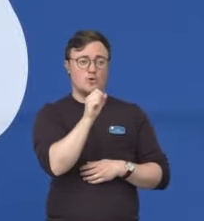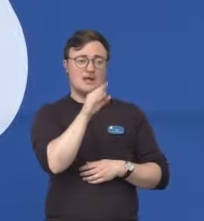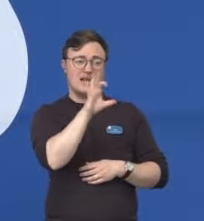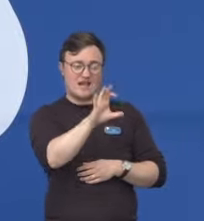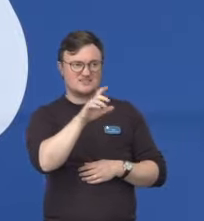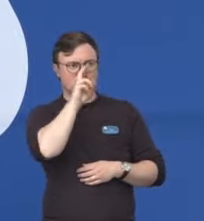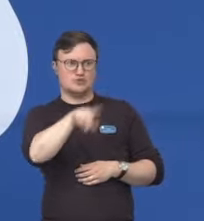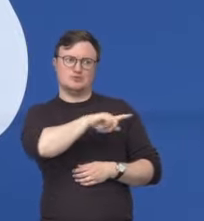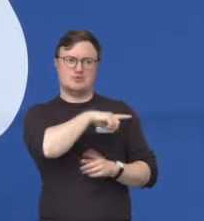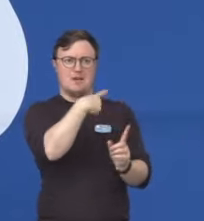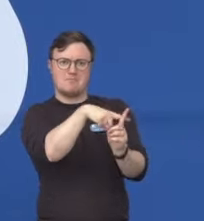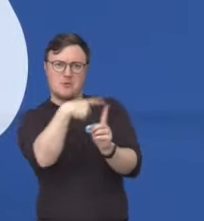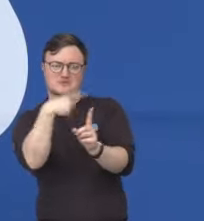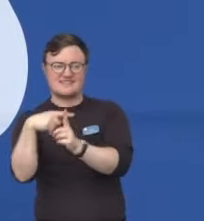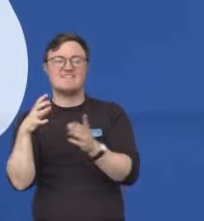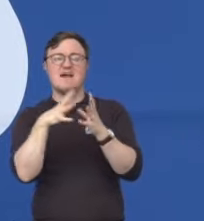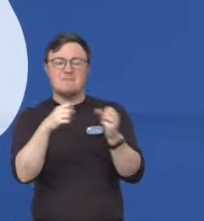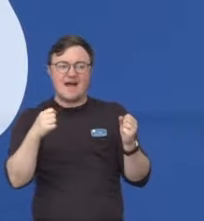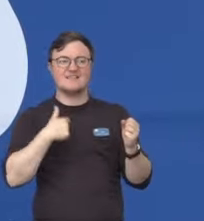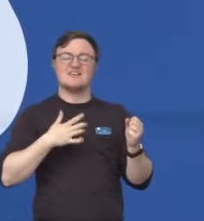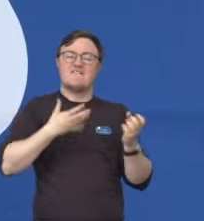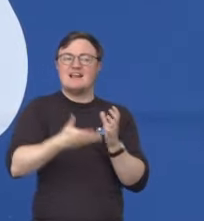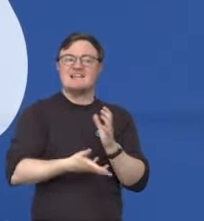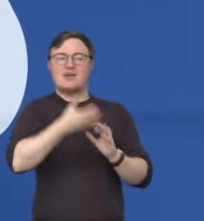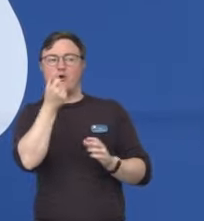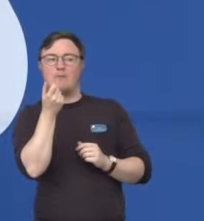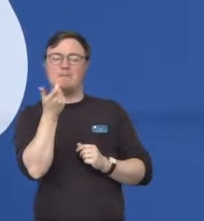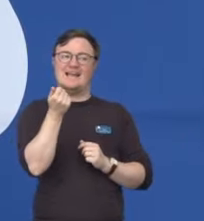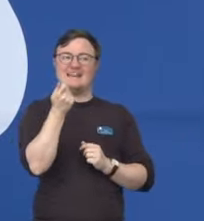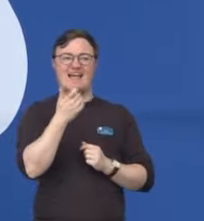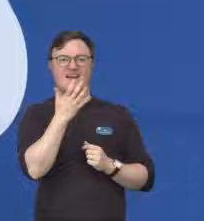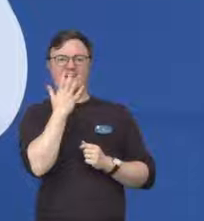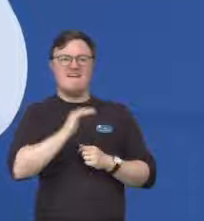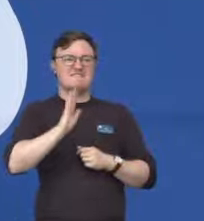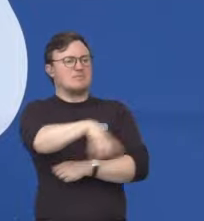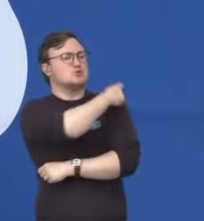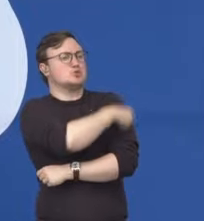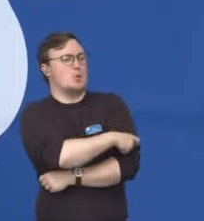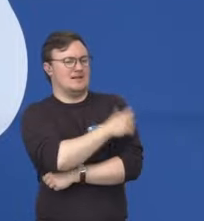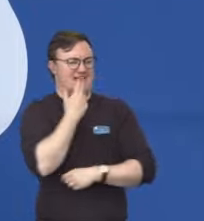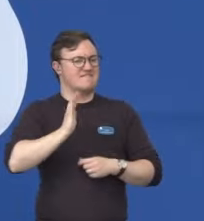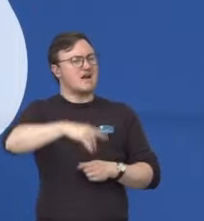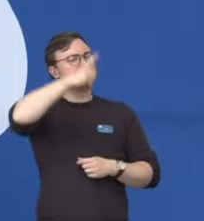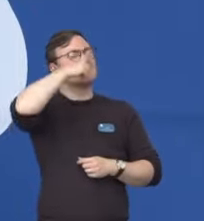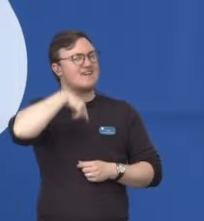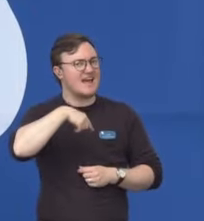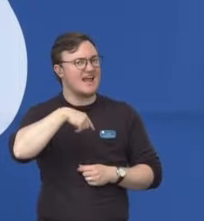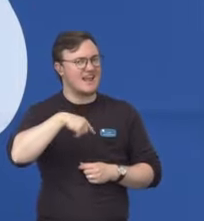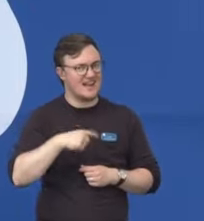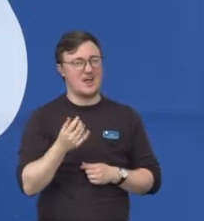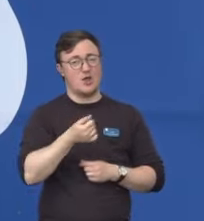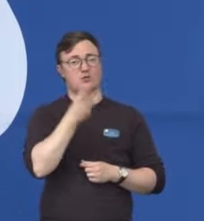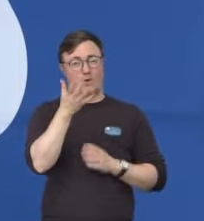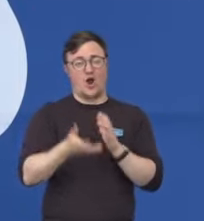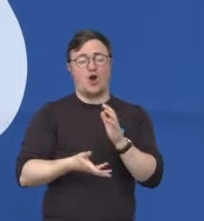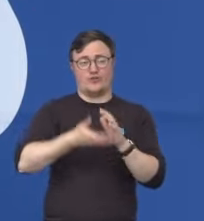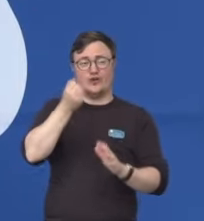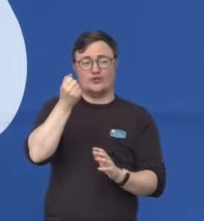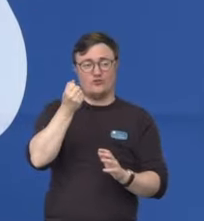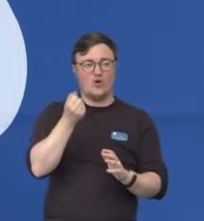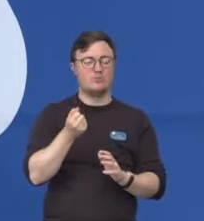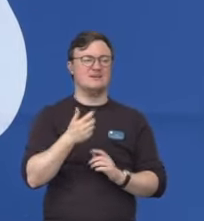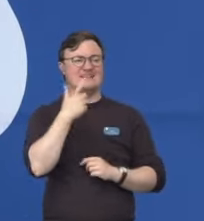optimist, men tycker vi ändå ska lägga lite tid åt att faktiskt rikta skuld. Det är nyttigt ibland. Så den här, några har nämnt det, misstro